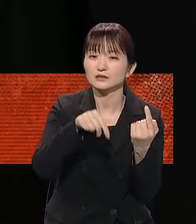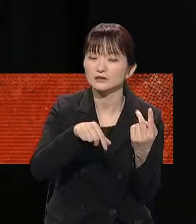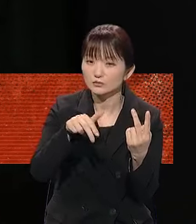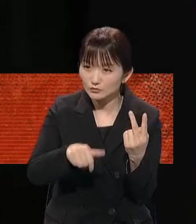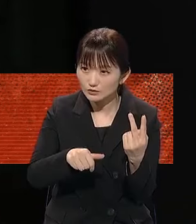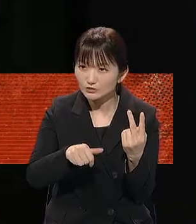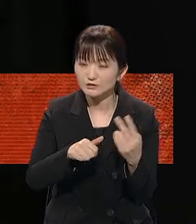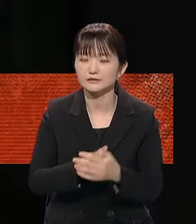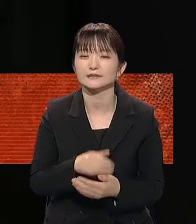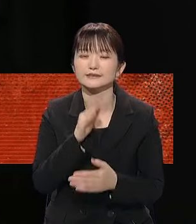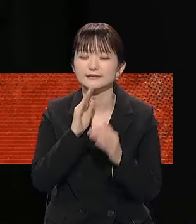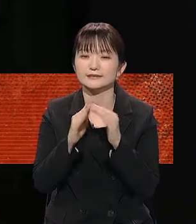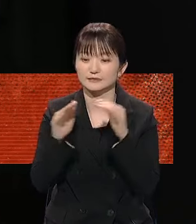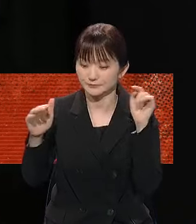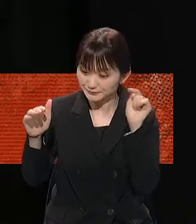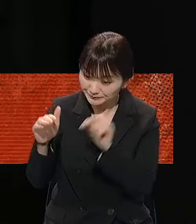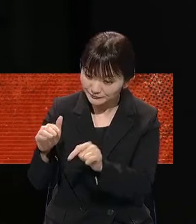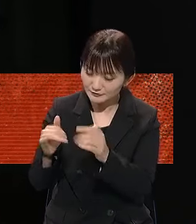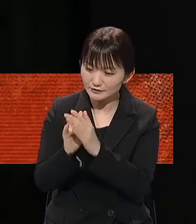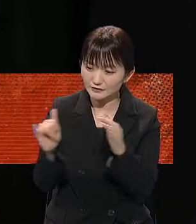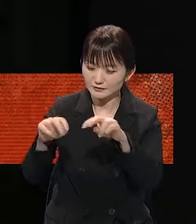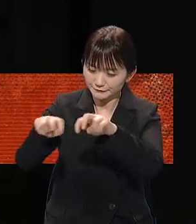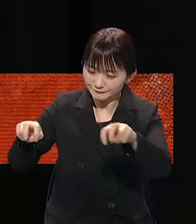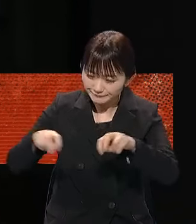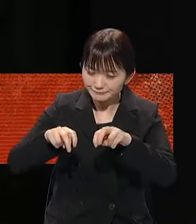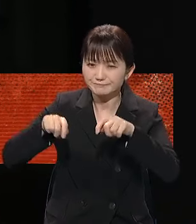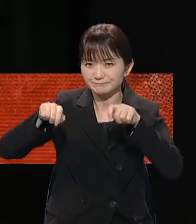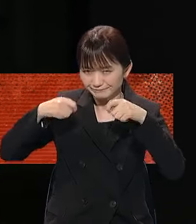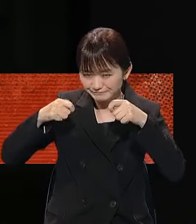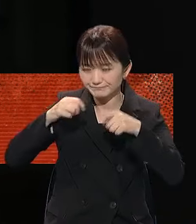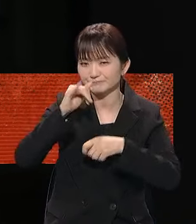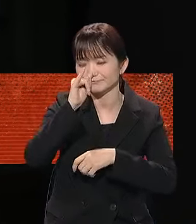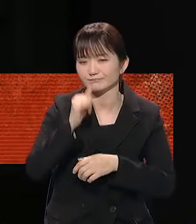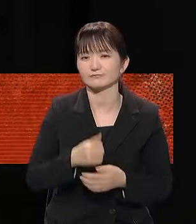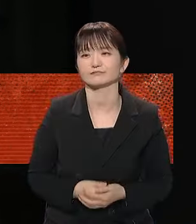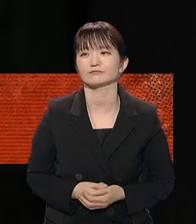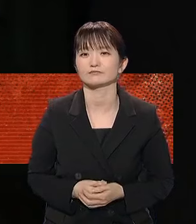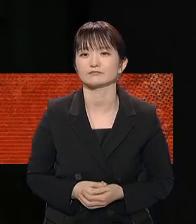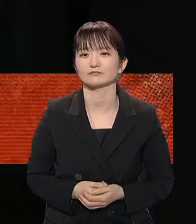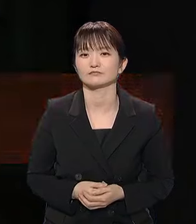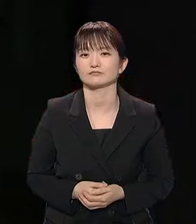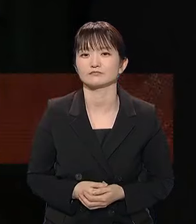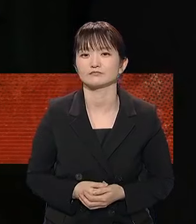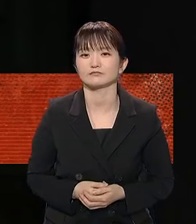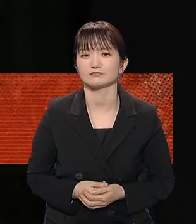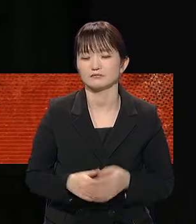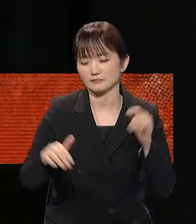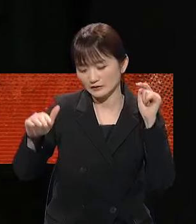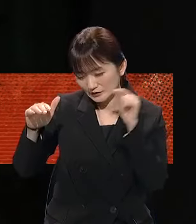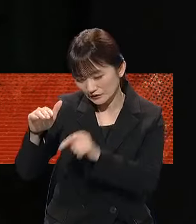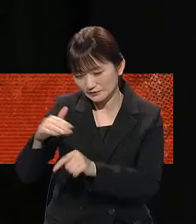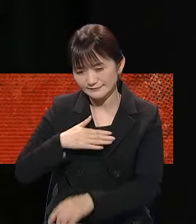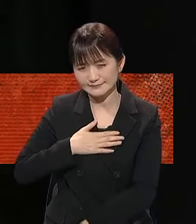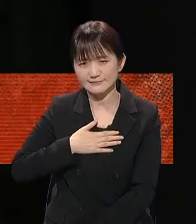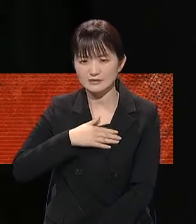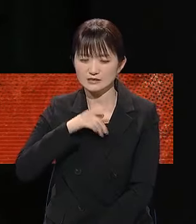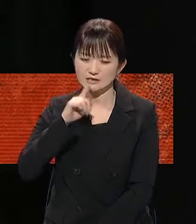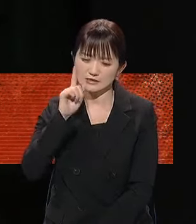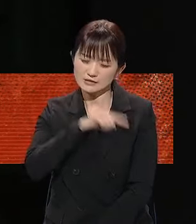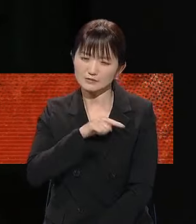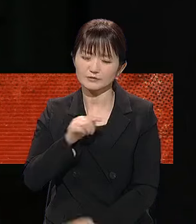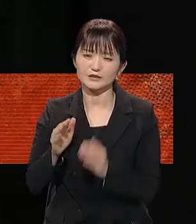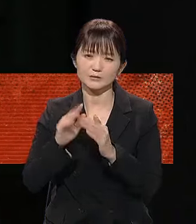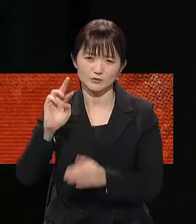번씩은 꼭 친정에 가서 가족끼리 다 같이 밥 먹는 시간을 가진다고 합니다 아 그런데 매번 갈 때마다 기분이 나빠진 상태로